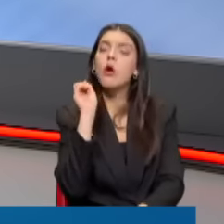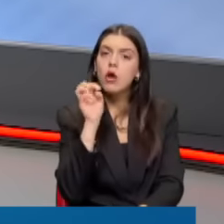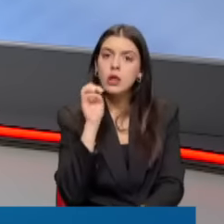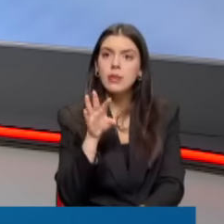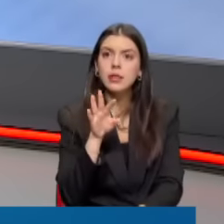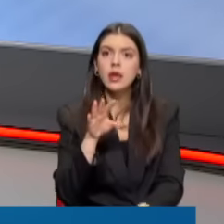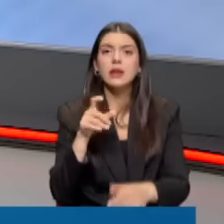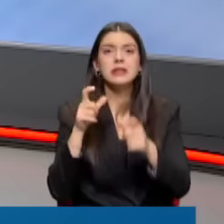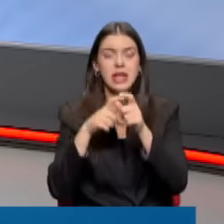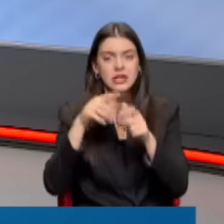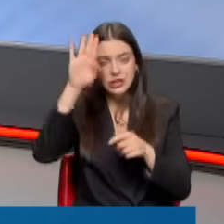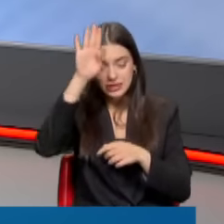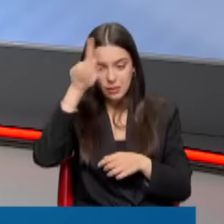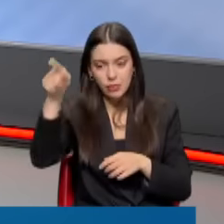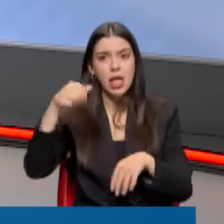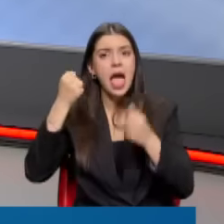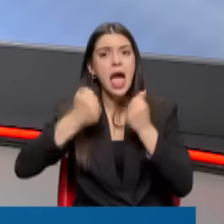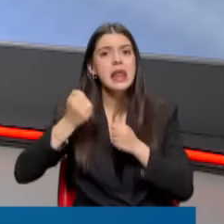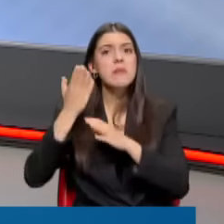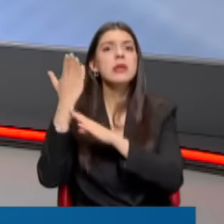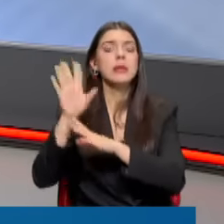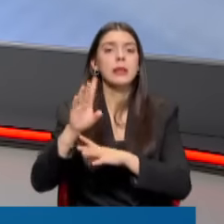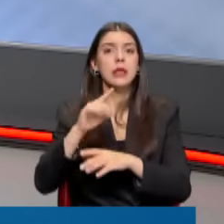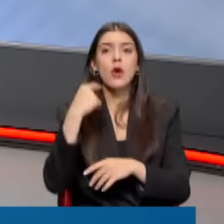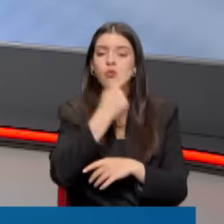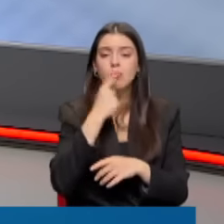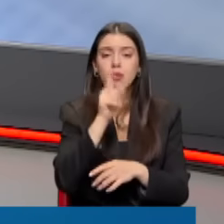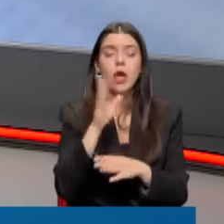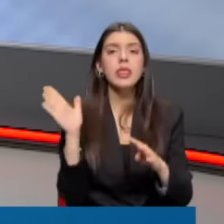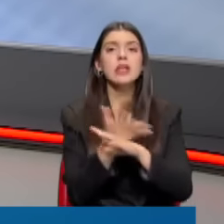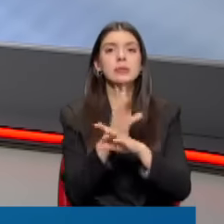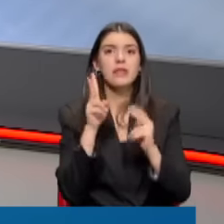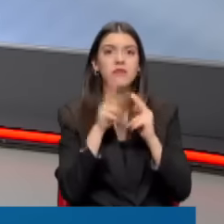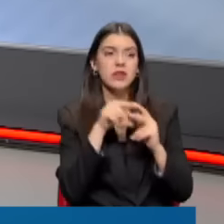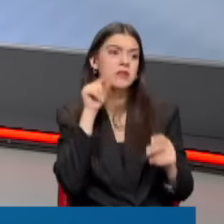saraçhane'deki eyleme gidemediler mülakatı geçemezsek